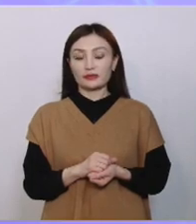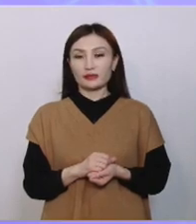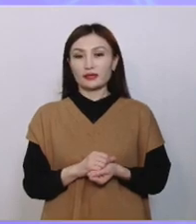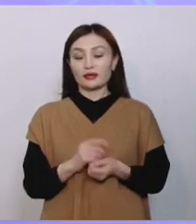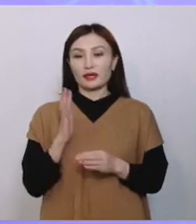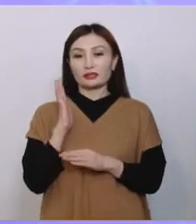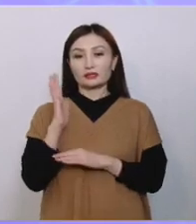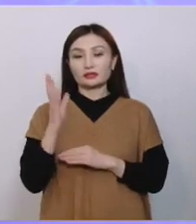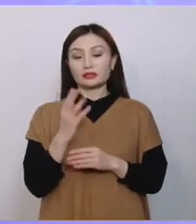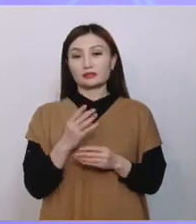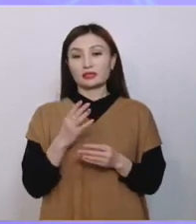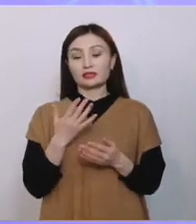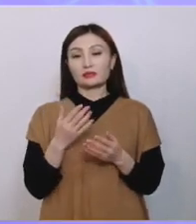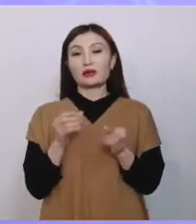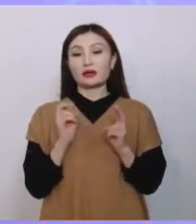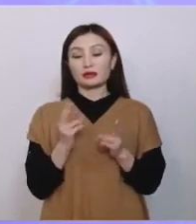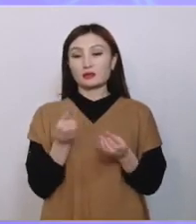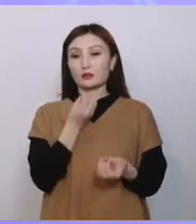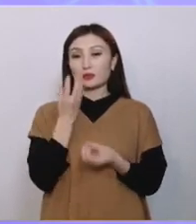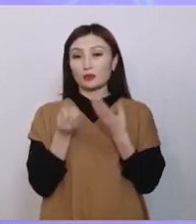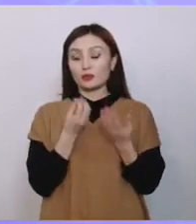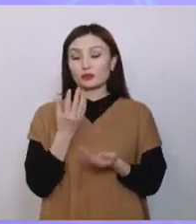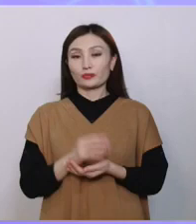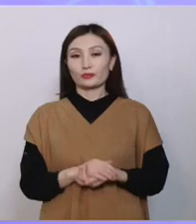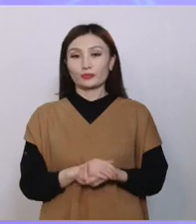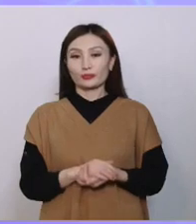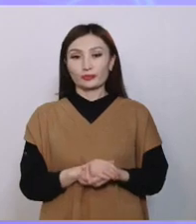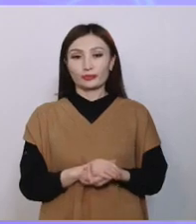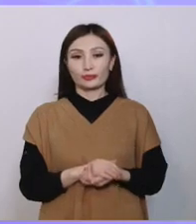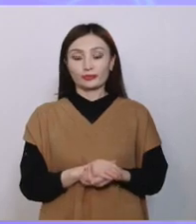Жеміш бақтары қантип гүлдеді?